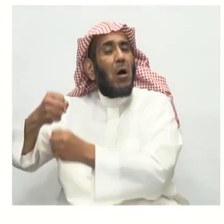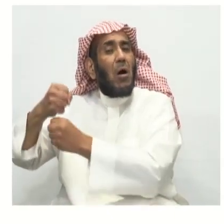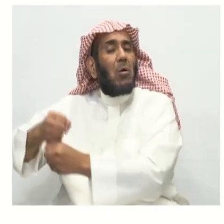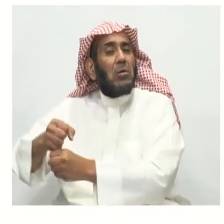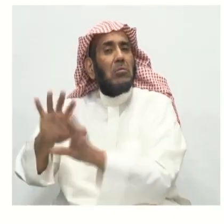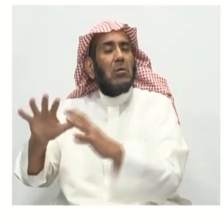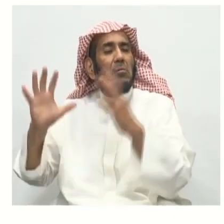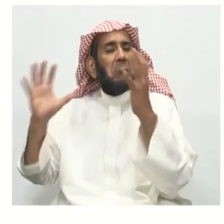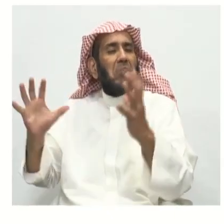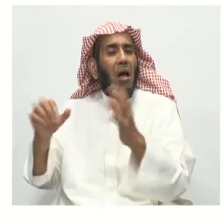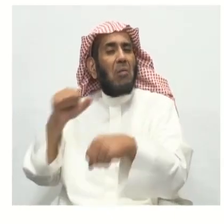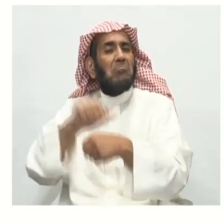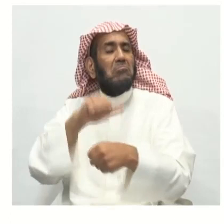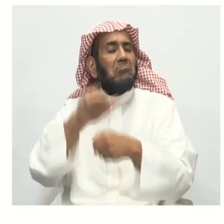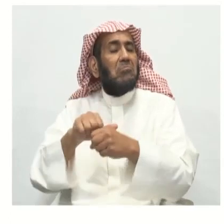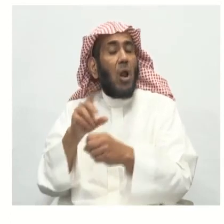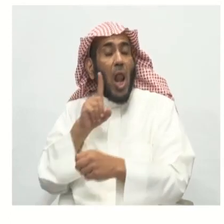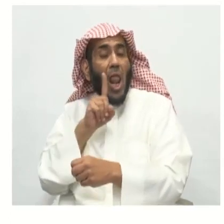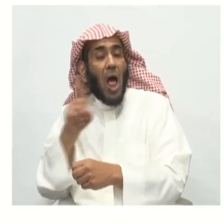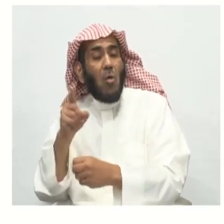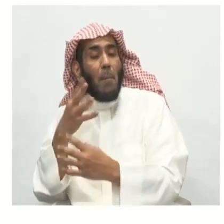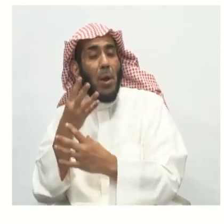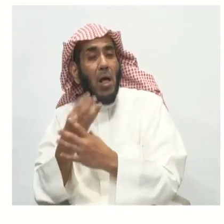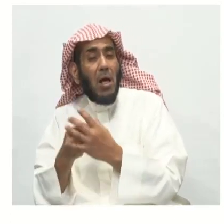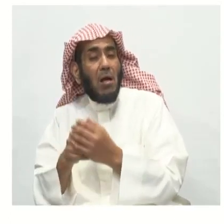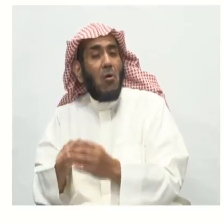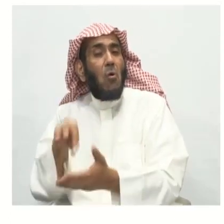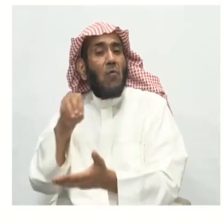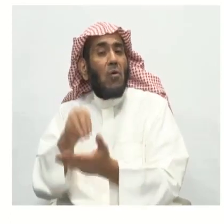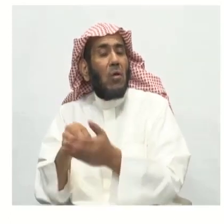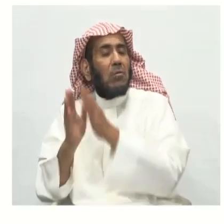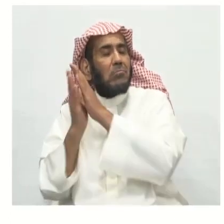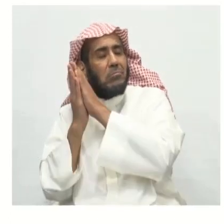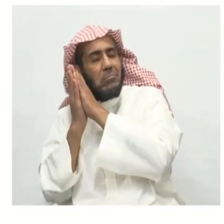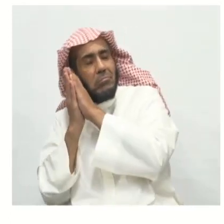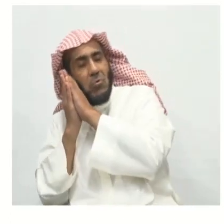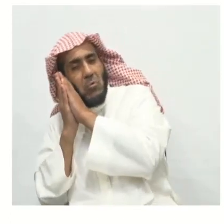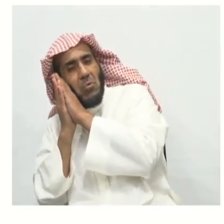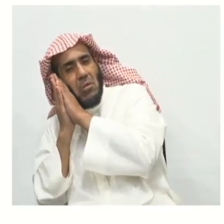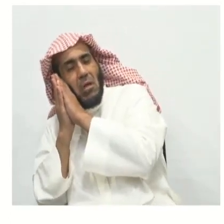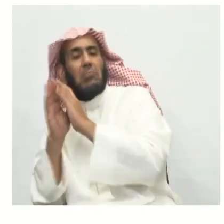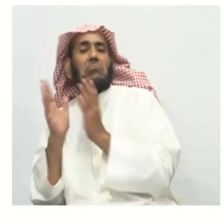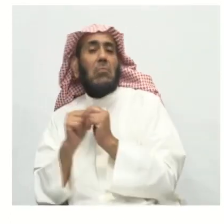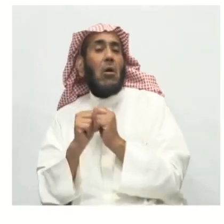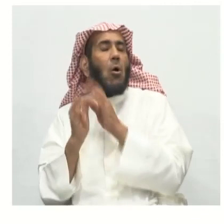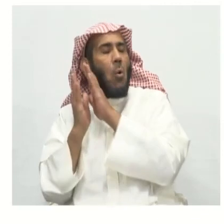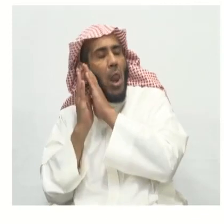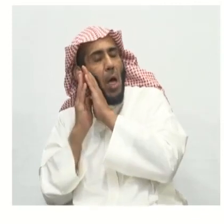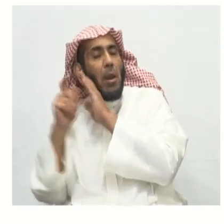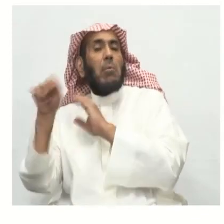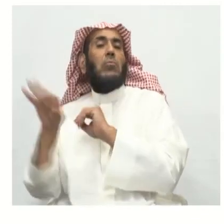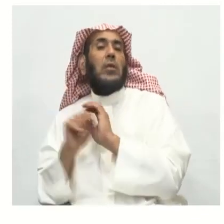عند صخره لاحظوا يا ابنائي فوضع رؤوسهما عندها ونام